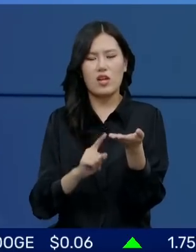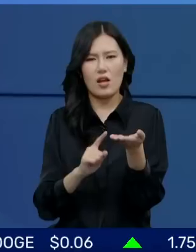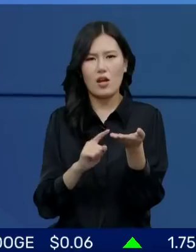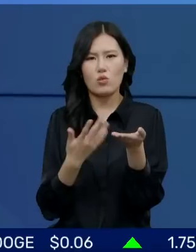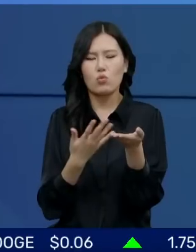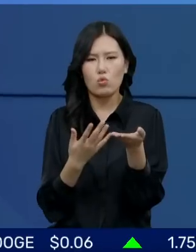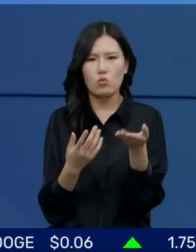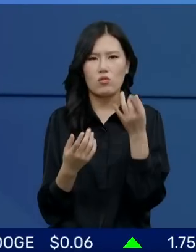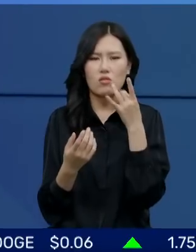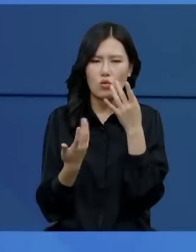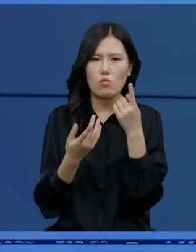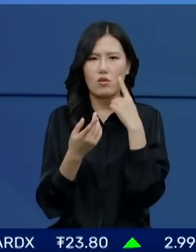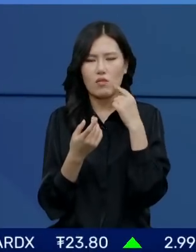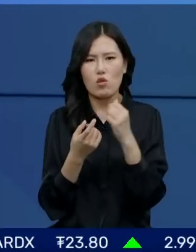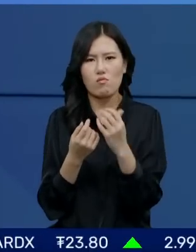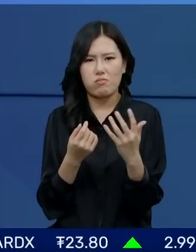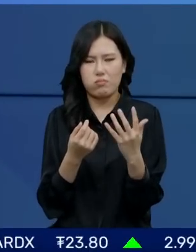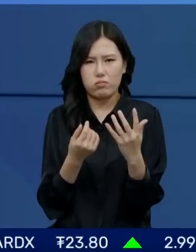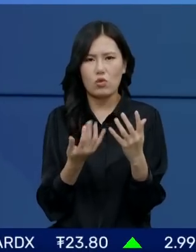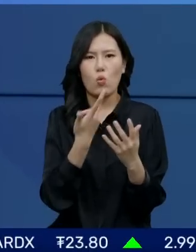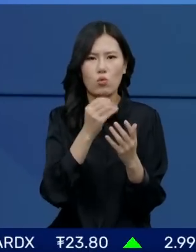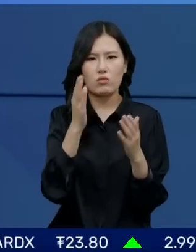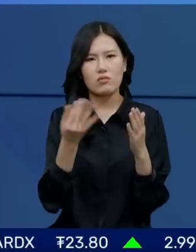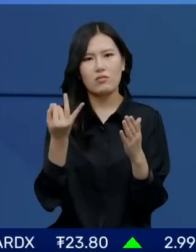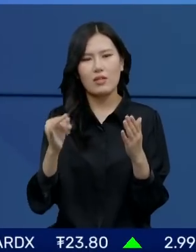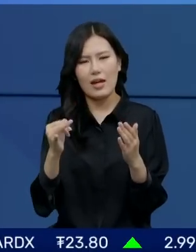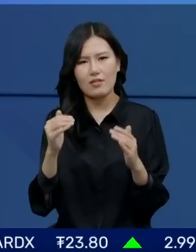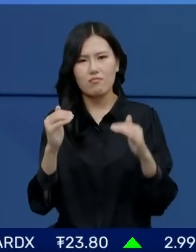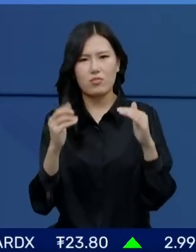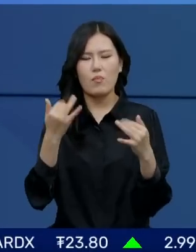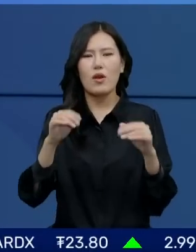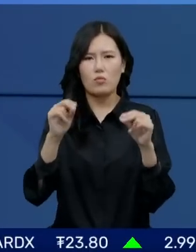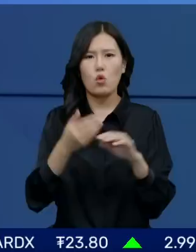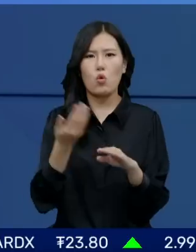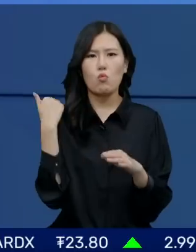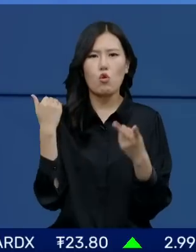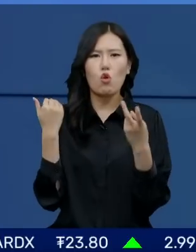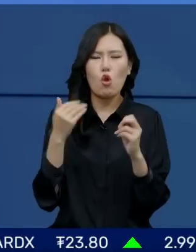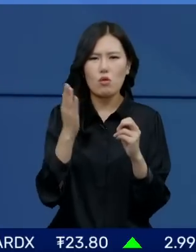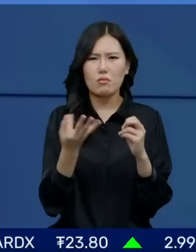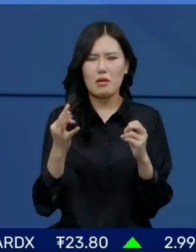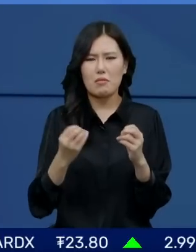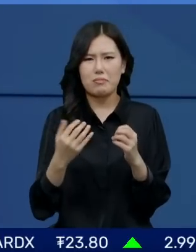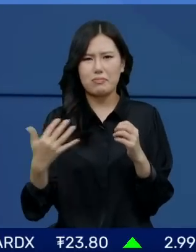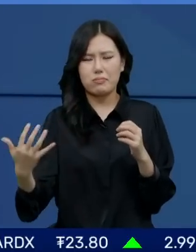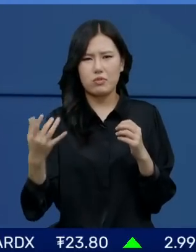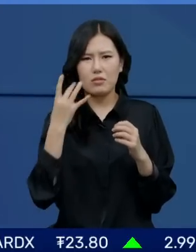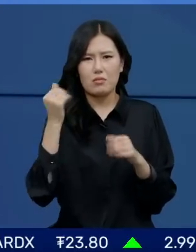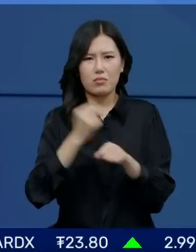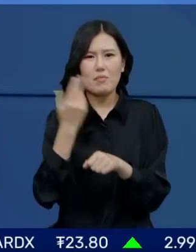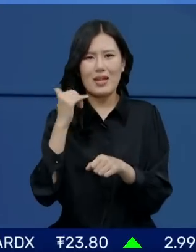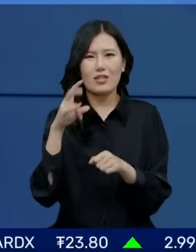нь хүйсийн тэгш оролцоог хангахад чухал нөлөөтэй гэж хууль санаачлагчид болоод судлаачид үзэж байгаа юм. За энэ хуулийн хэрэгжилтийг